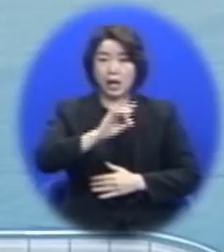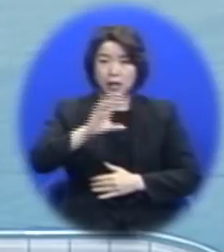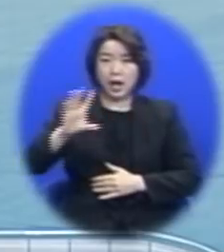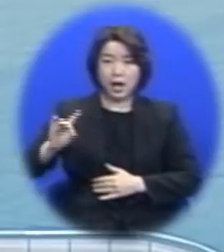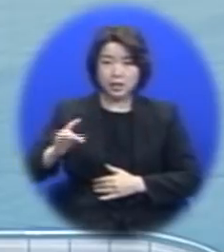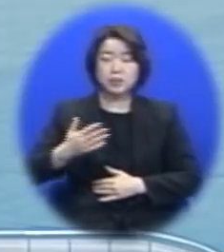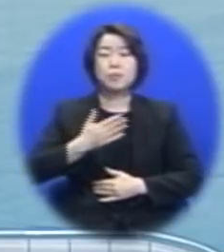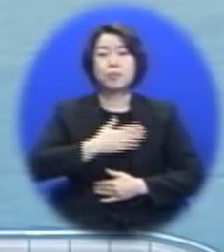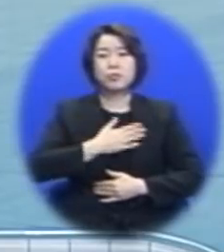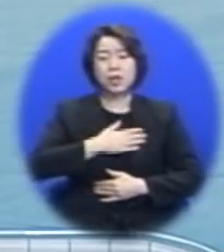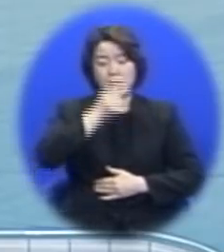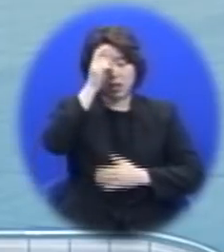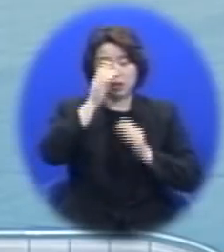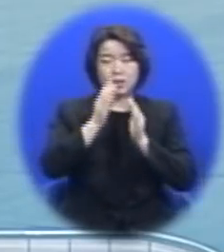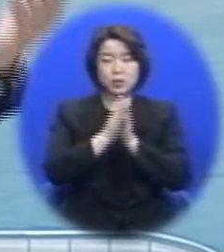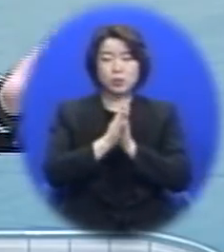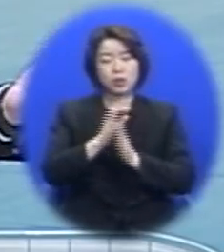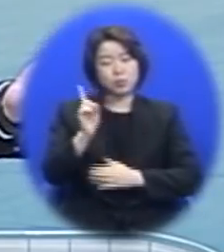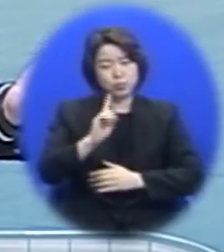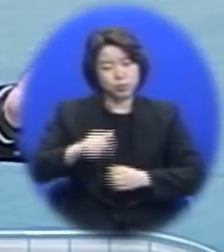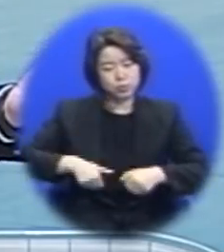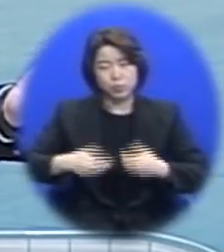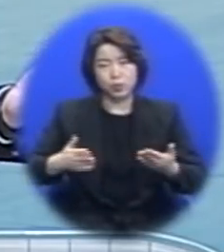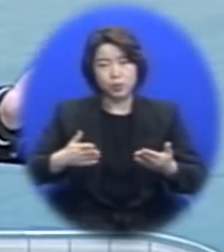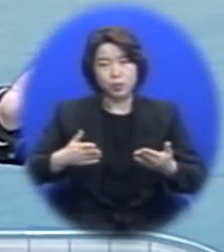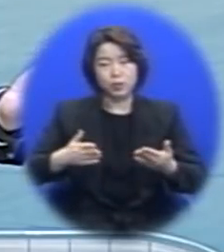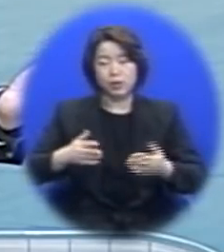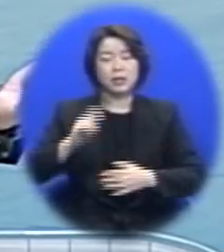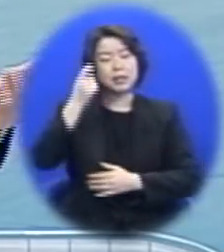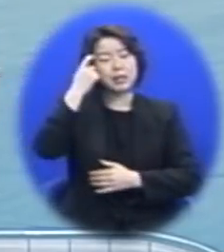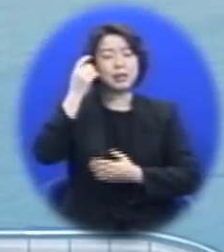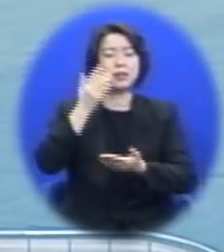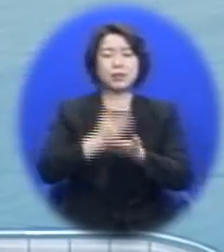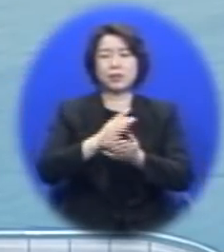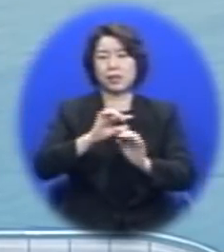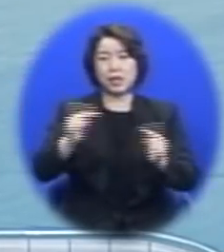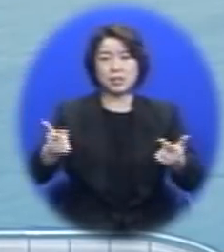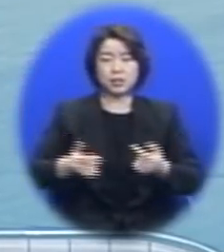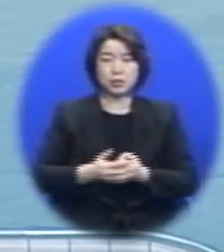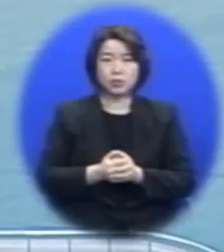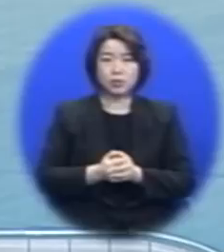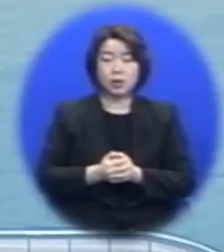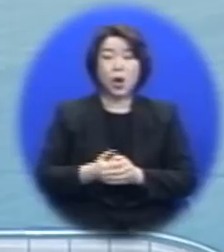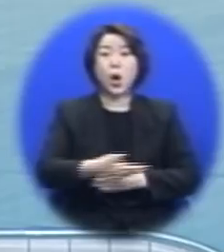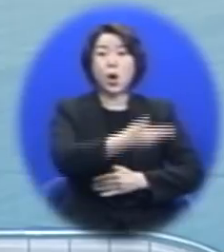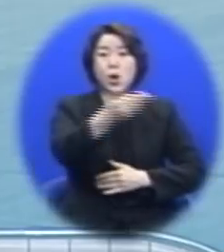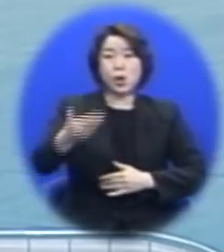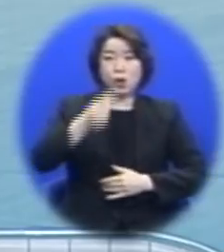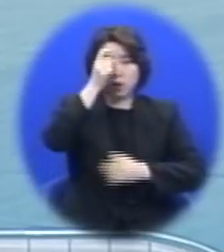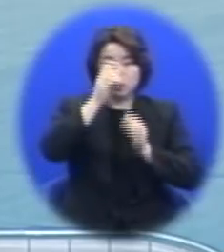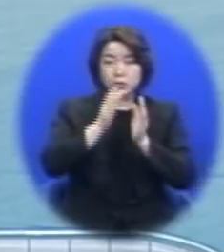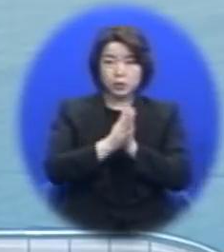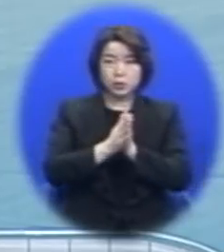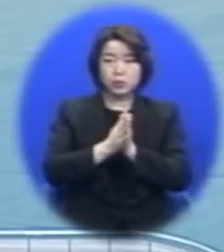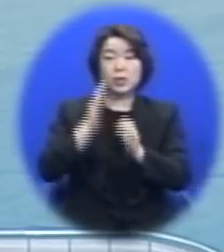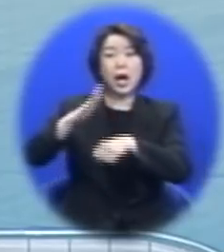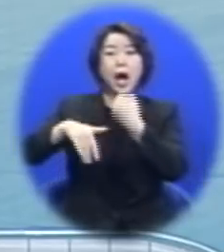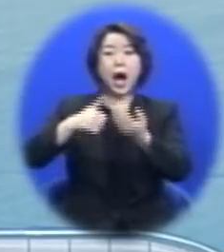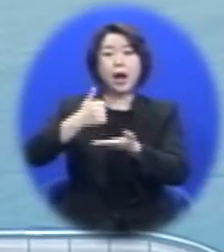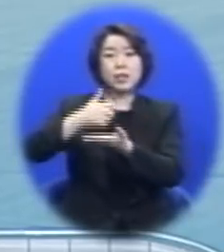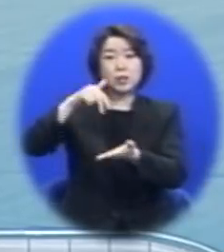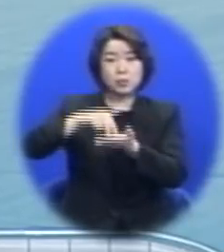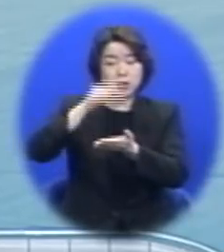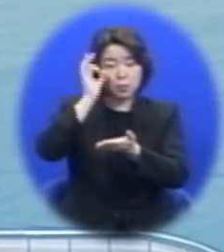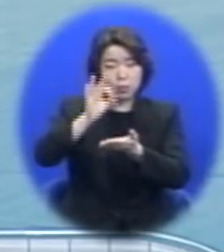있겠어? 여러분, 그렇지 않습니다. 여러분의 기도는 하나님께는 다 금과